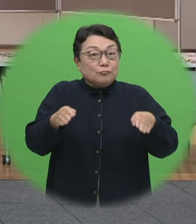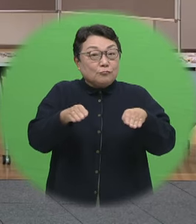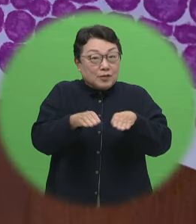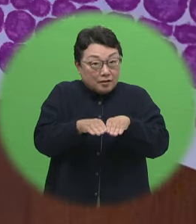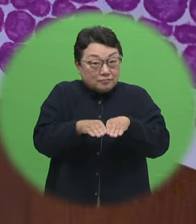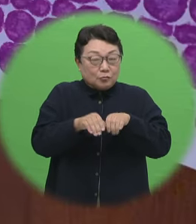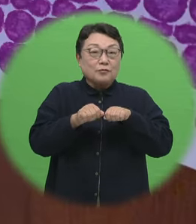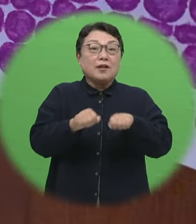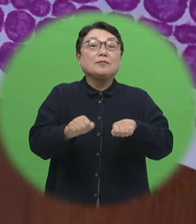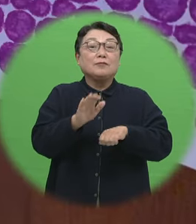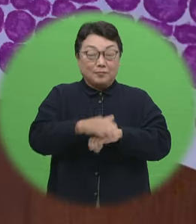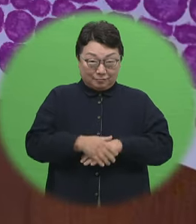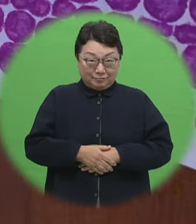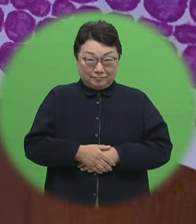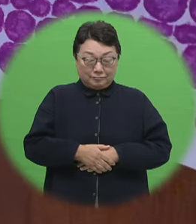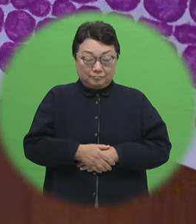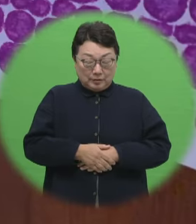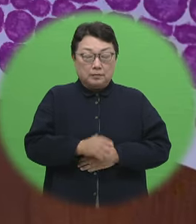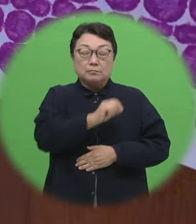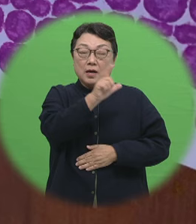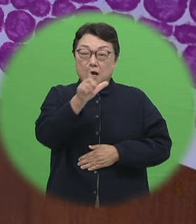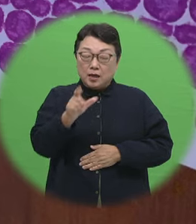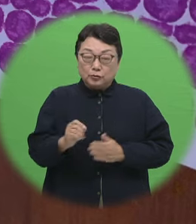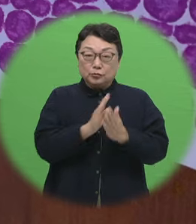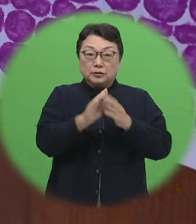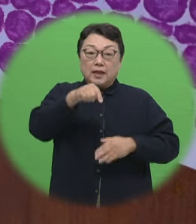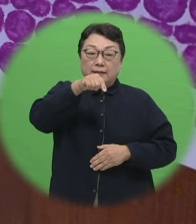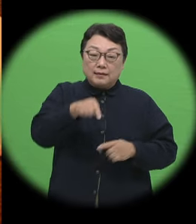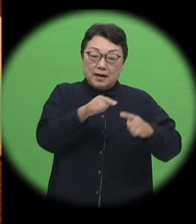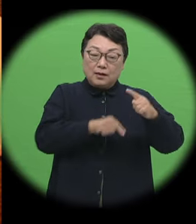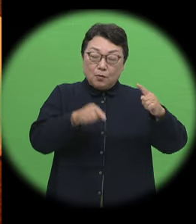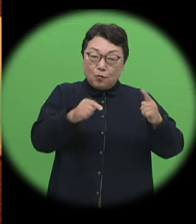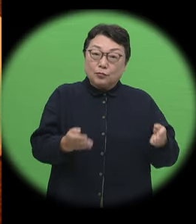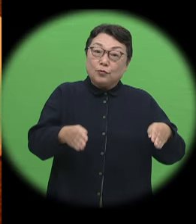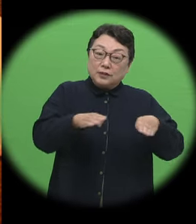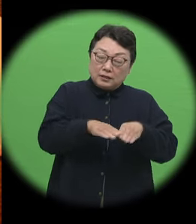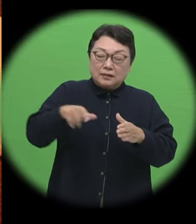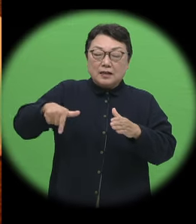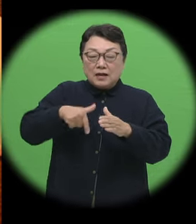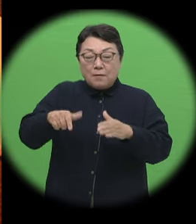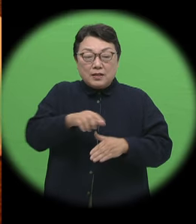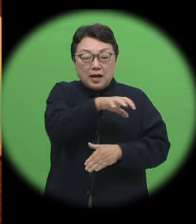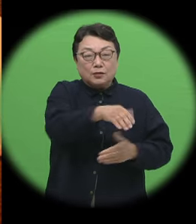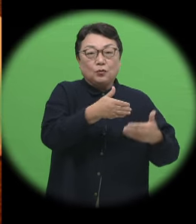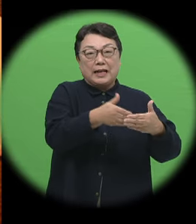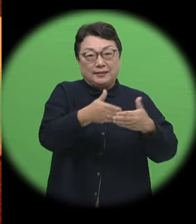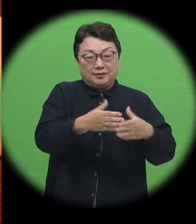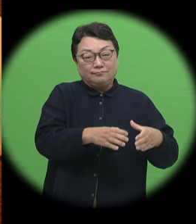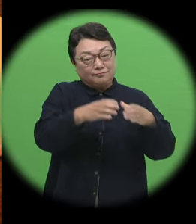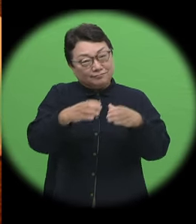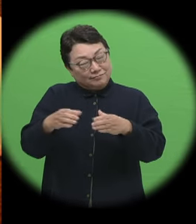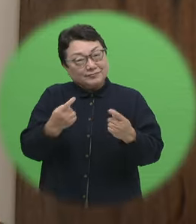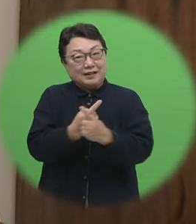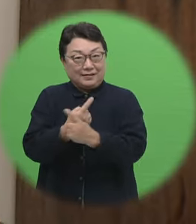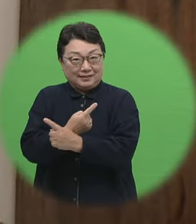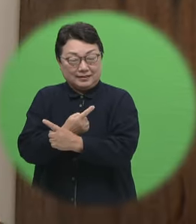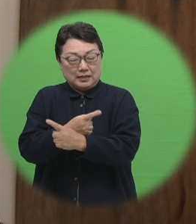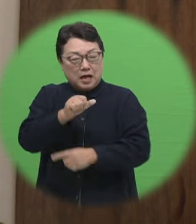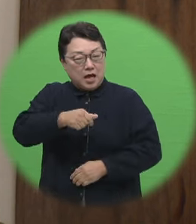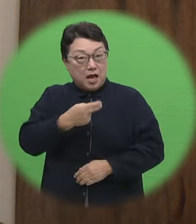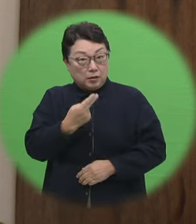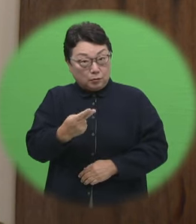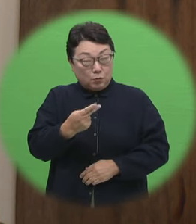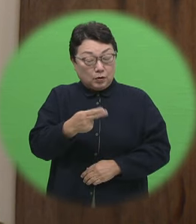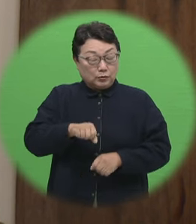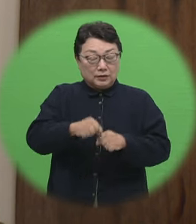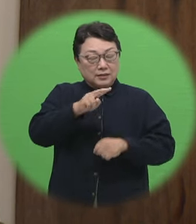。作品は毎月県内の公共施設やカフェなどに展示され、アートを通じて障害者への理解